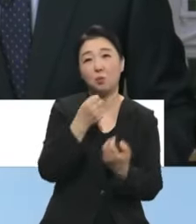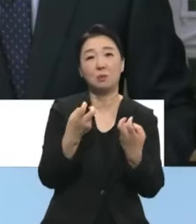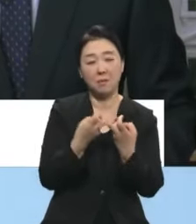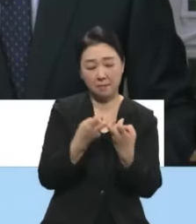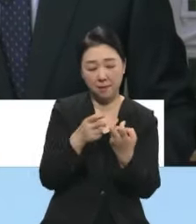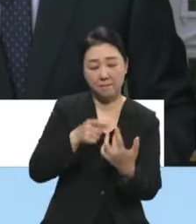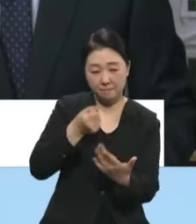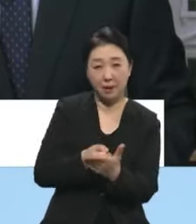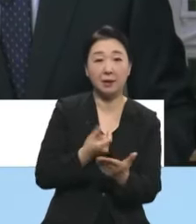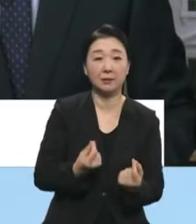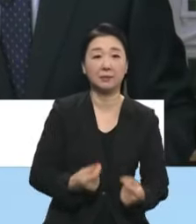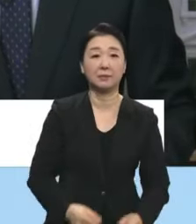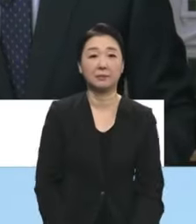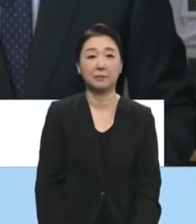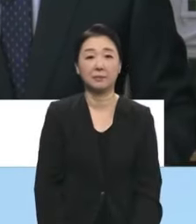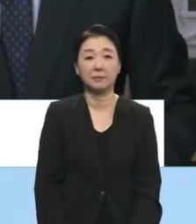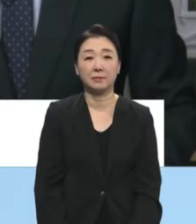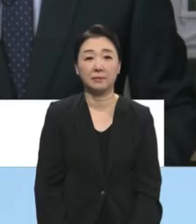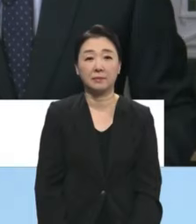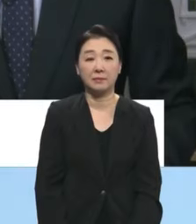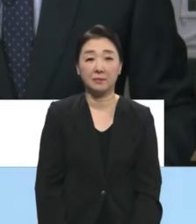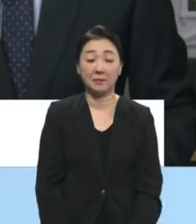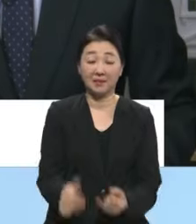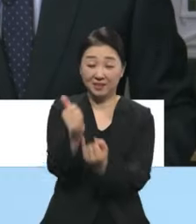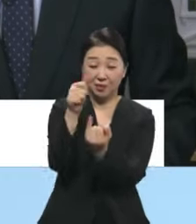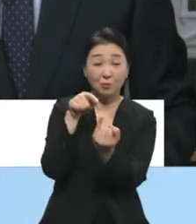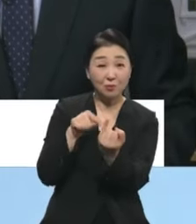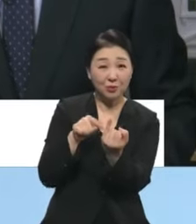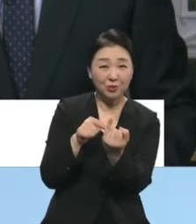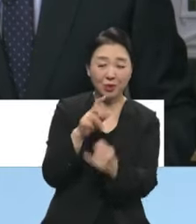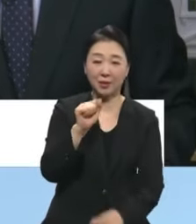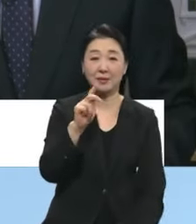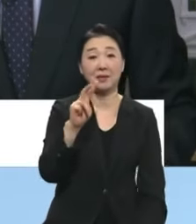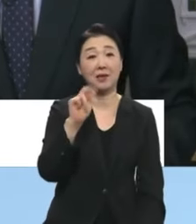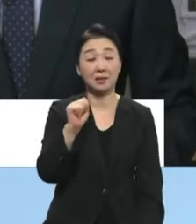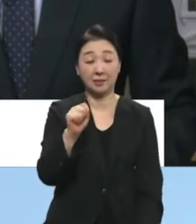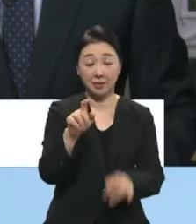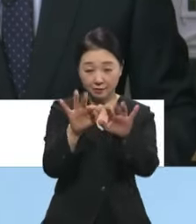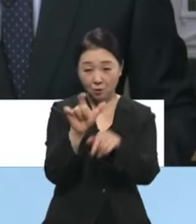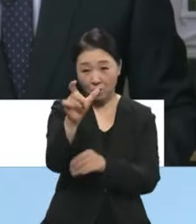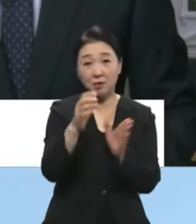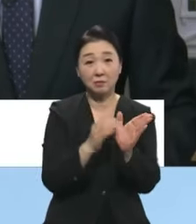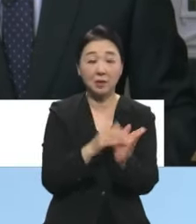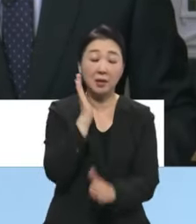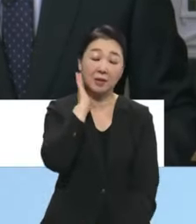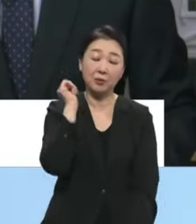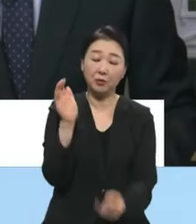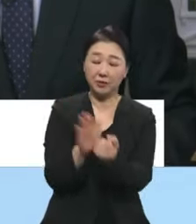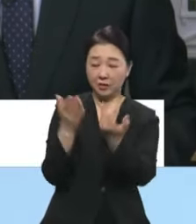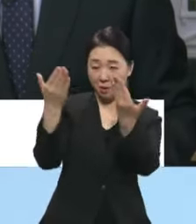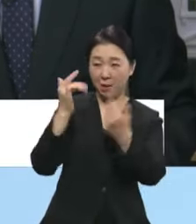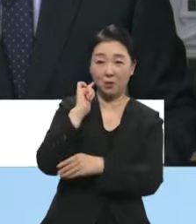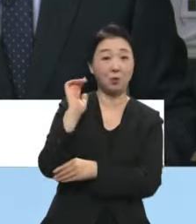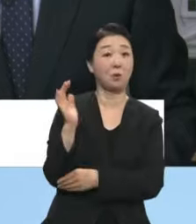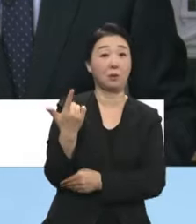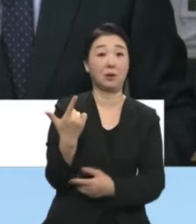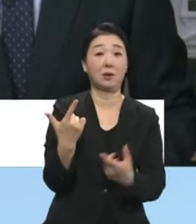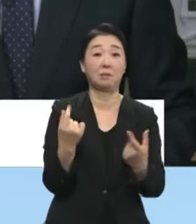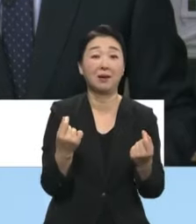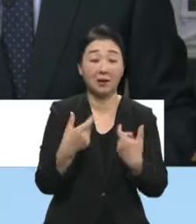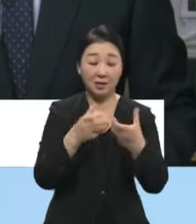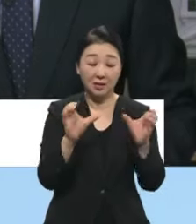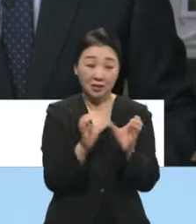선택이었다는 이야기가 나오는데요. 해리스 부통령도 소셜미디어에 글을 올리고 대통령의 지지를 받게 돼 영광이라면서